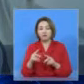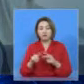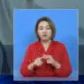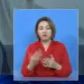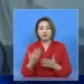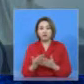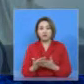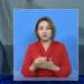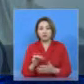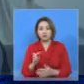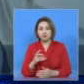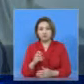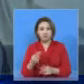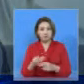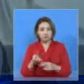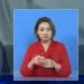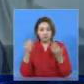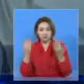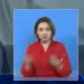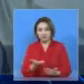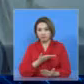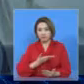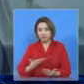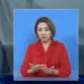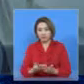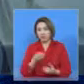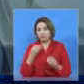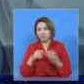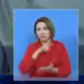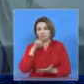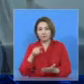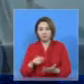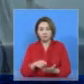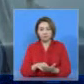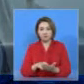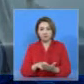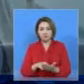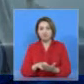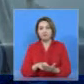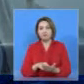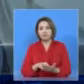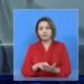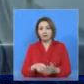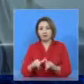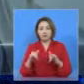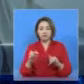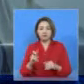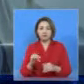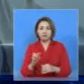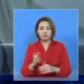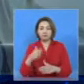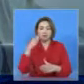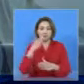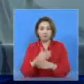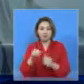счет оборотных средств. Поэтому на сегодня мы обсуждаем вопрос за счет оборотных средств